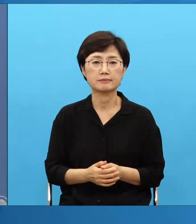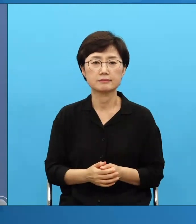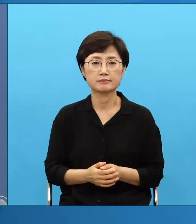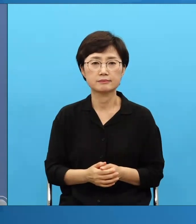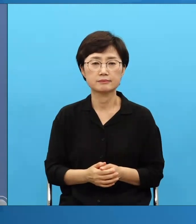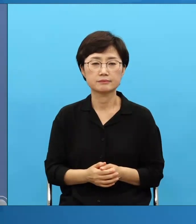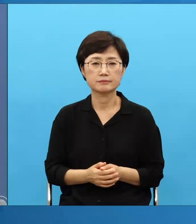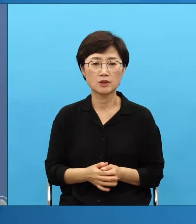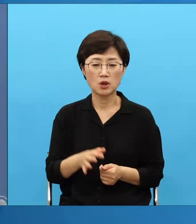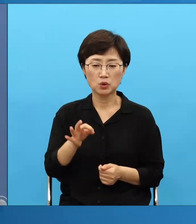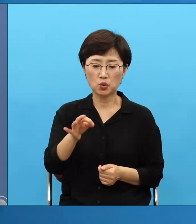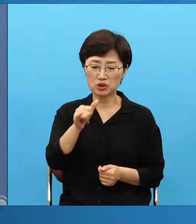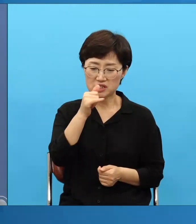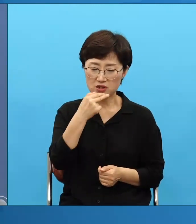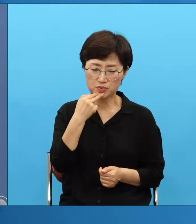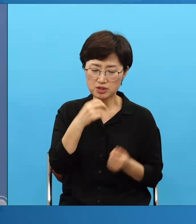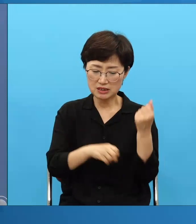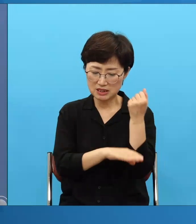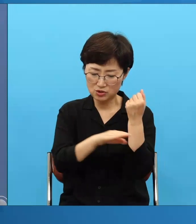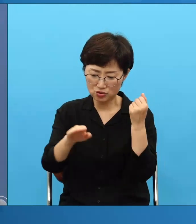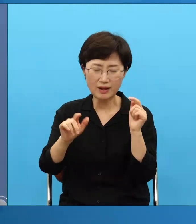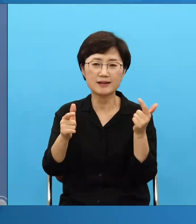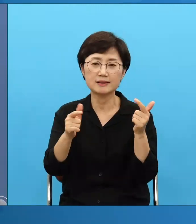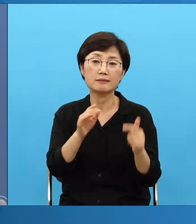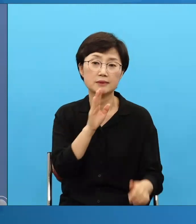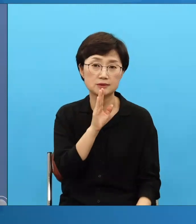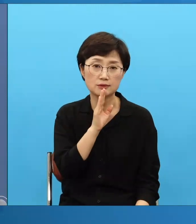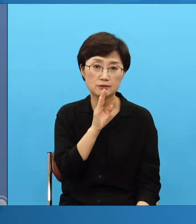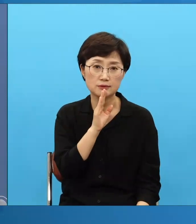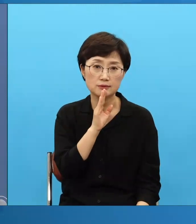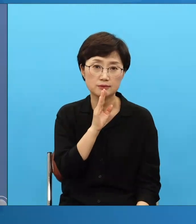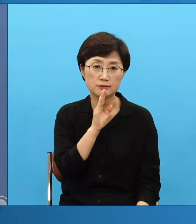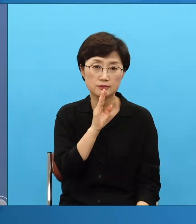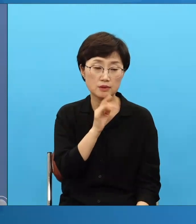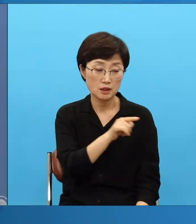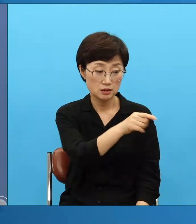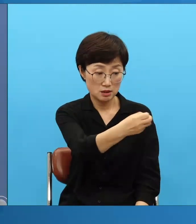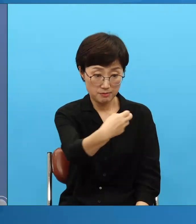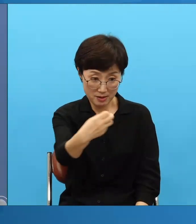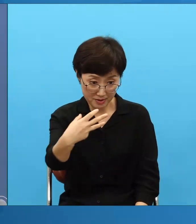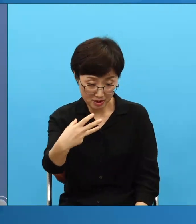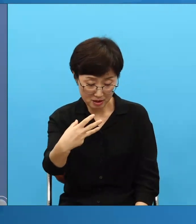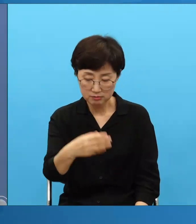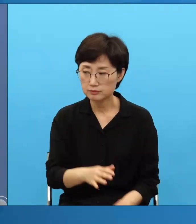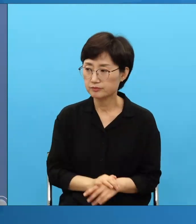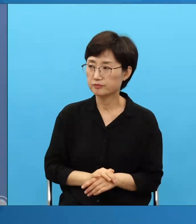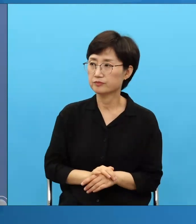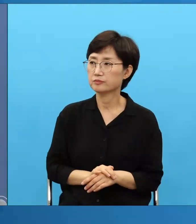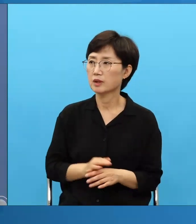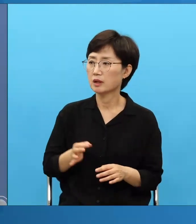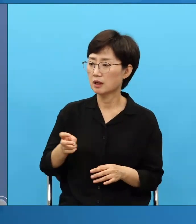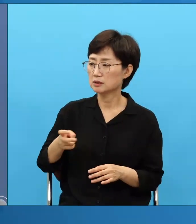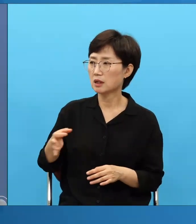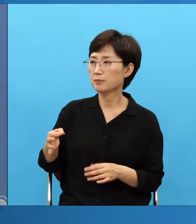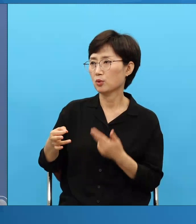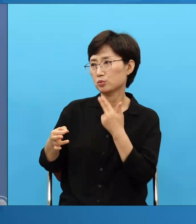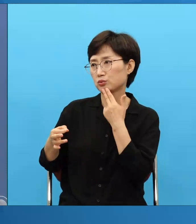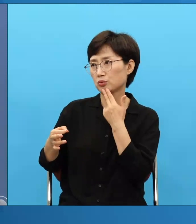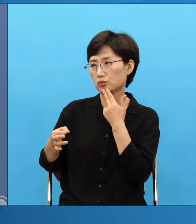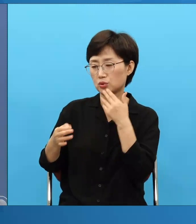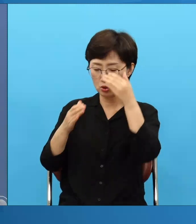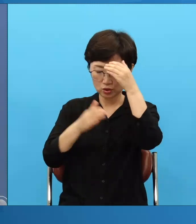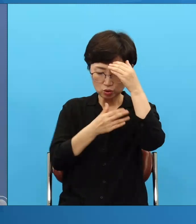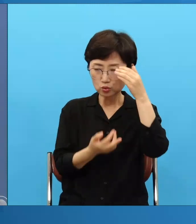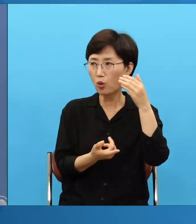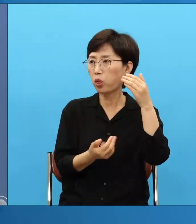걸 가지고요. 이래 가지고 지금 목사님들 고백하다 보니 차비가 없어 가지도 못해. And so these pastors are 교인이 confessing 없다, 이게. they